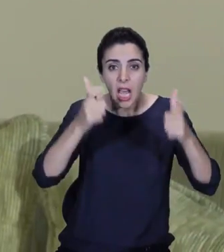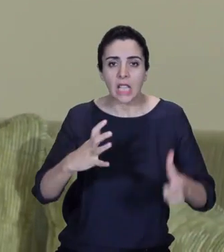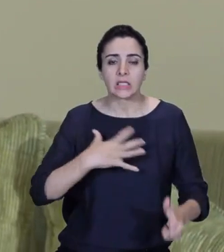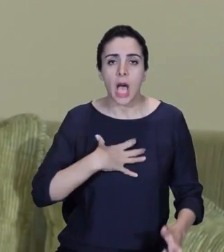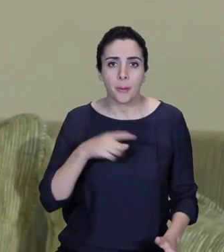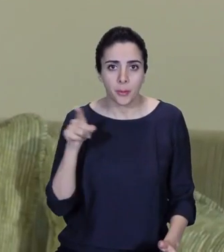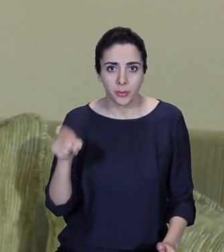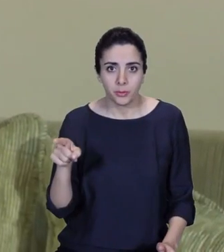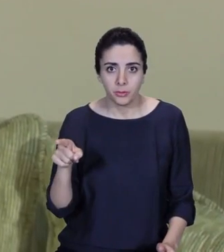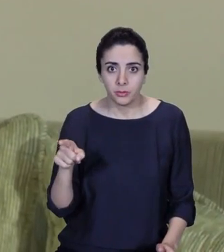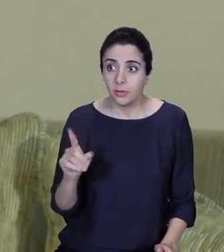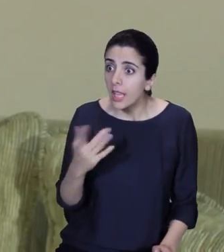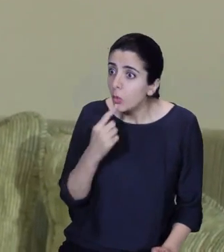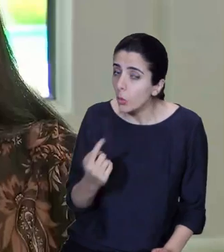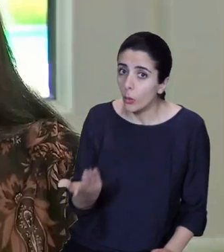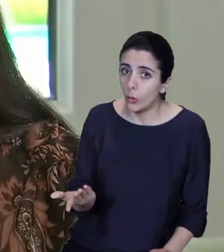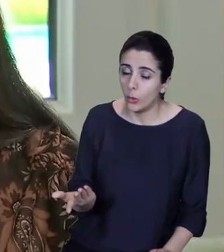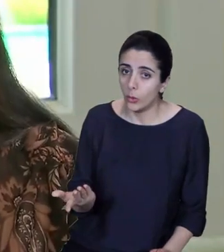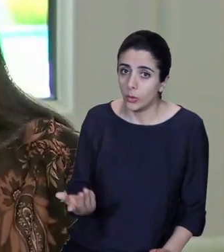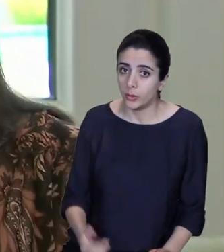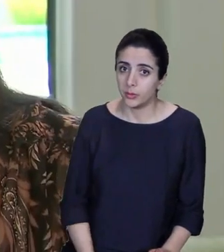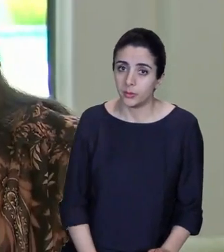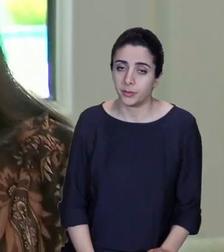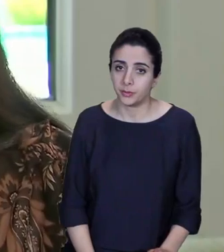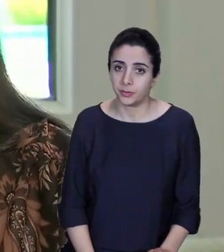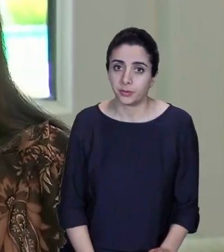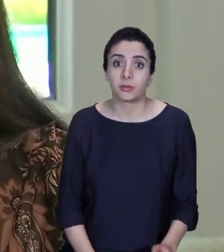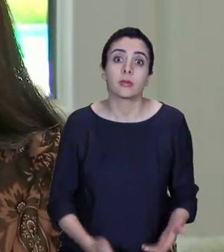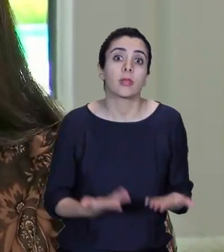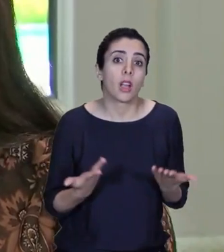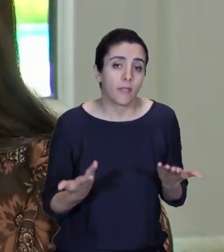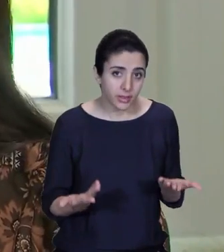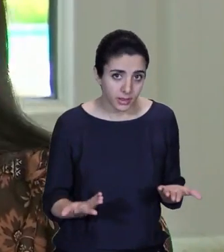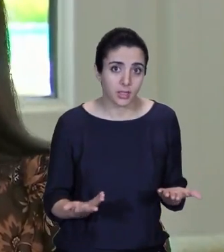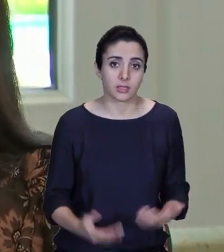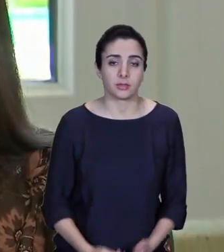sahibi. Ne diyorsun? Ya işte öyle.